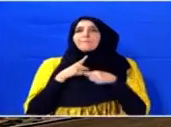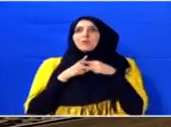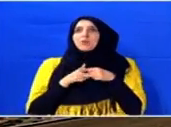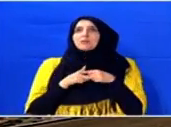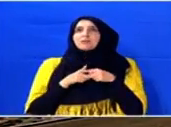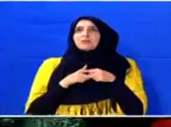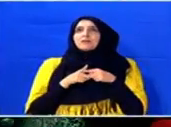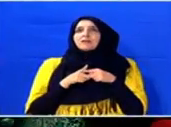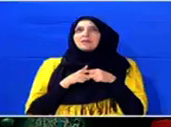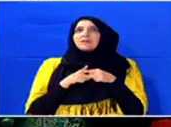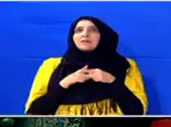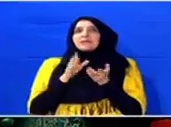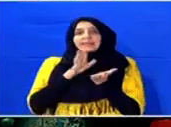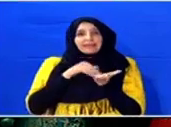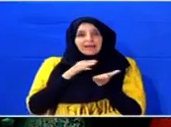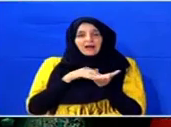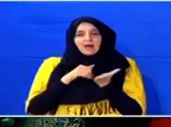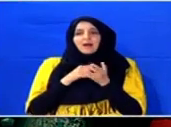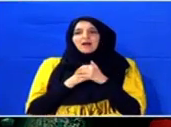عندها عندها